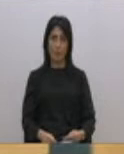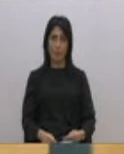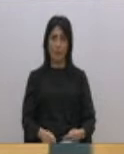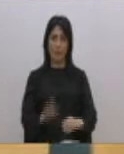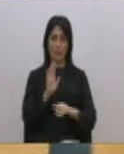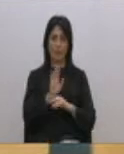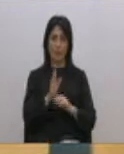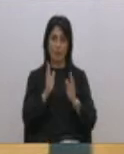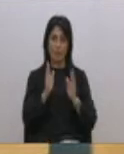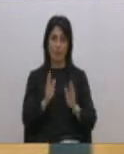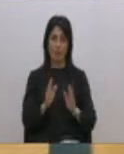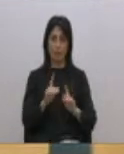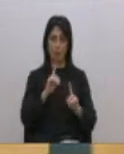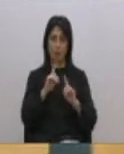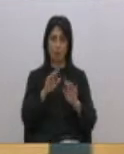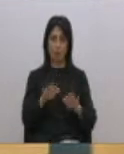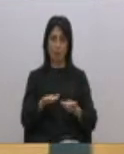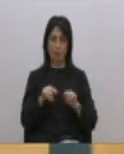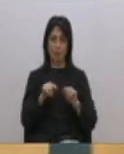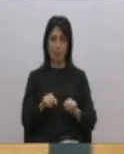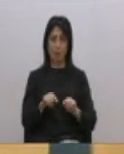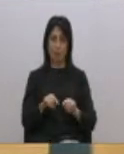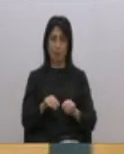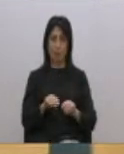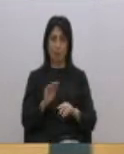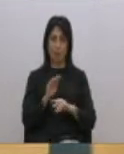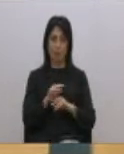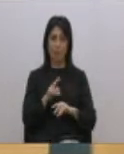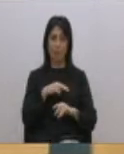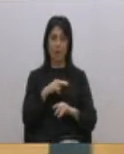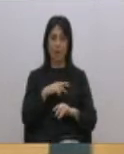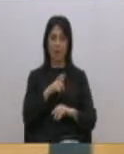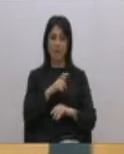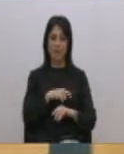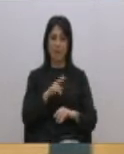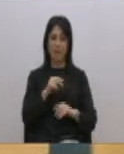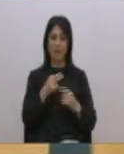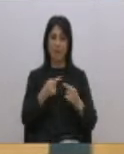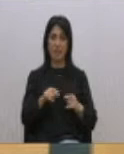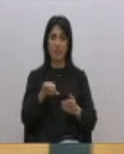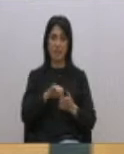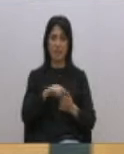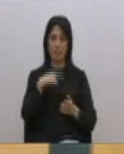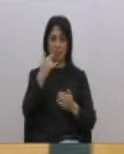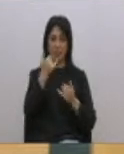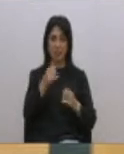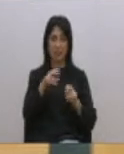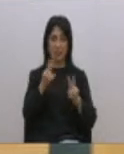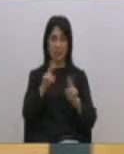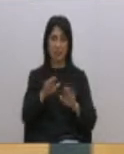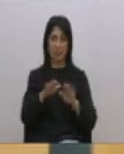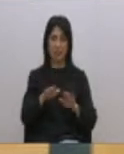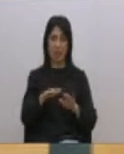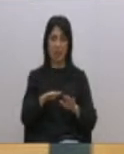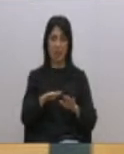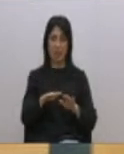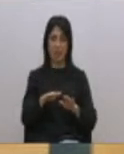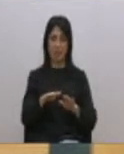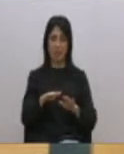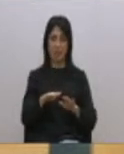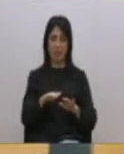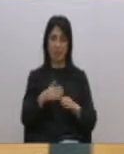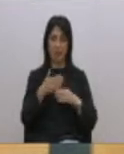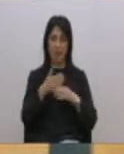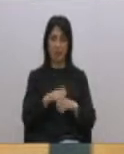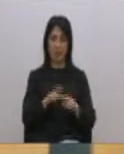ბრძანებით განსაზღვრას სტომათა დარბაში დაემატა პარლამენტის წევრთა და სხვა დამსწრებთათვის სპეციალური ადგილების